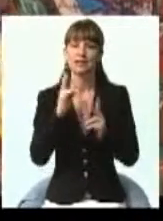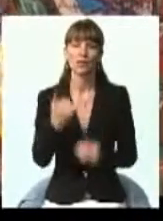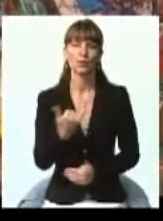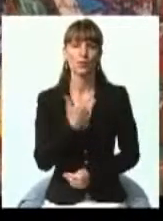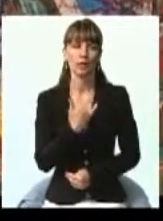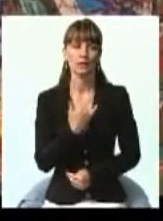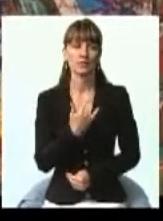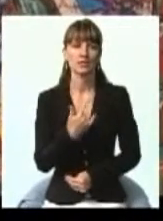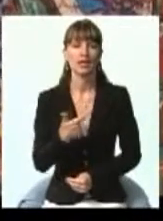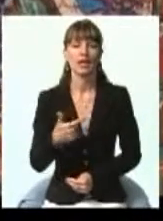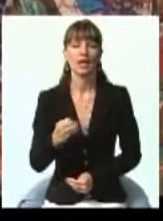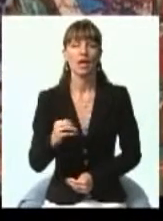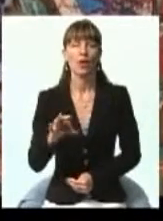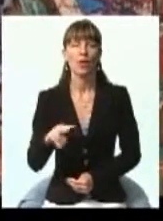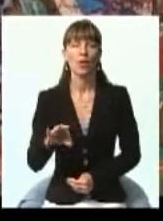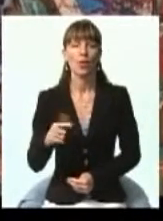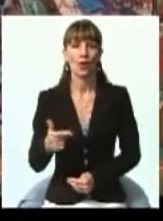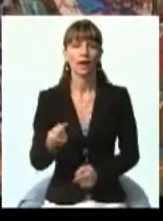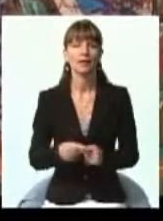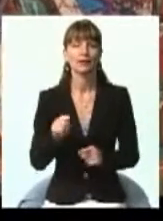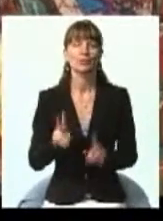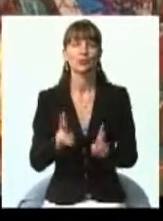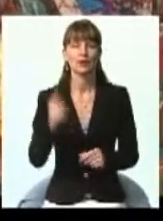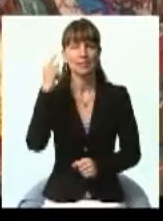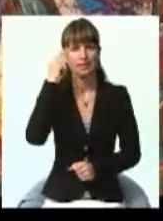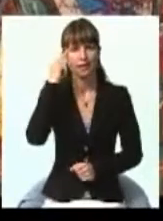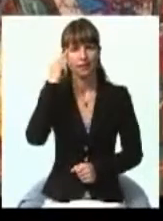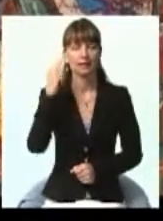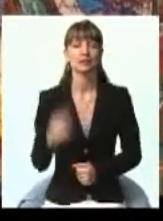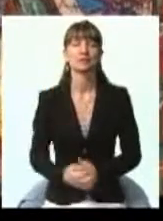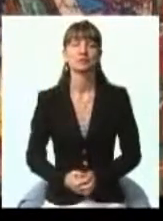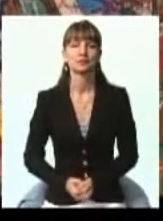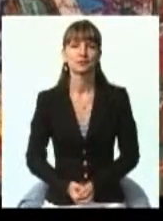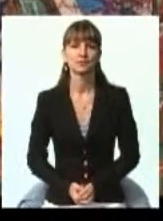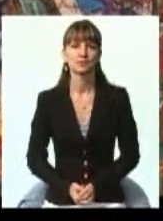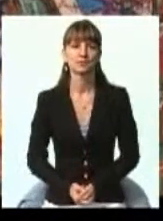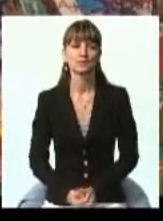нас. Геолог – это тот, кто знает